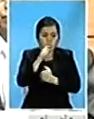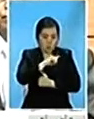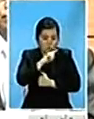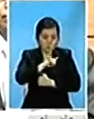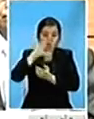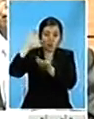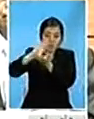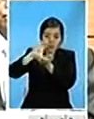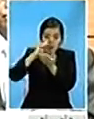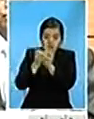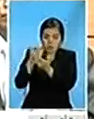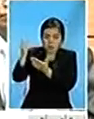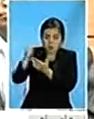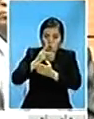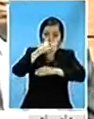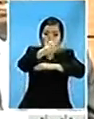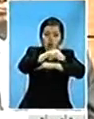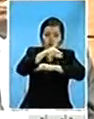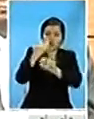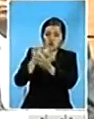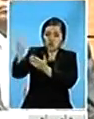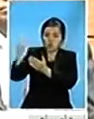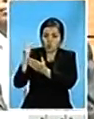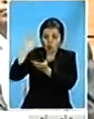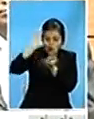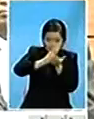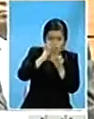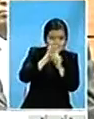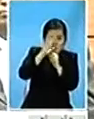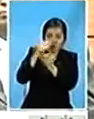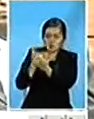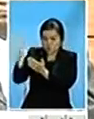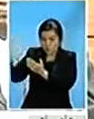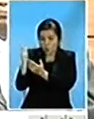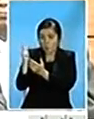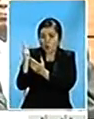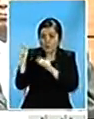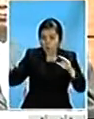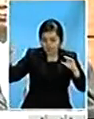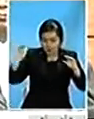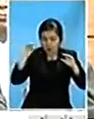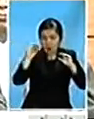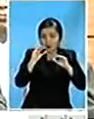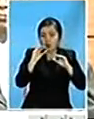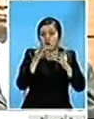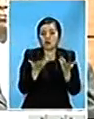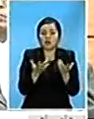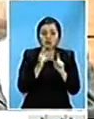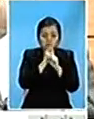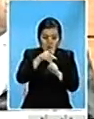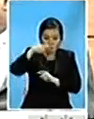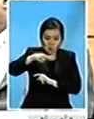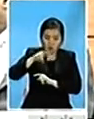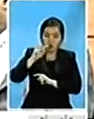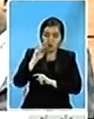จากการกู้ยืมเงินนอกงบประมาณในลักษณะนี้ของรัฐบาลในพ.ร.ก.ที่รัฐบาลได้ตราไว้นะครับระบุ